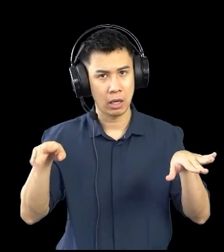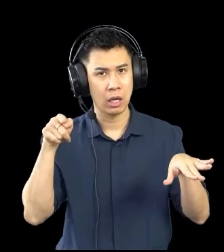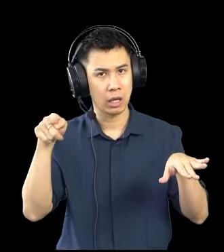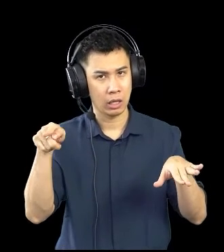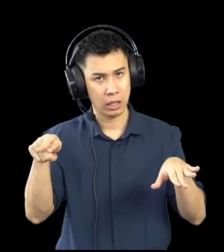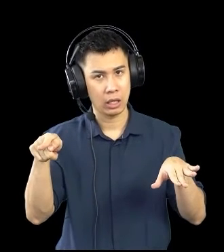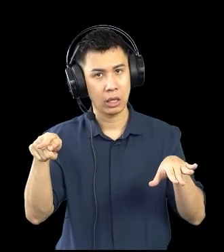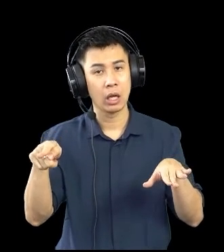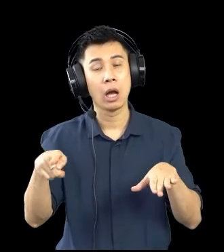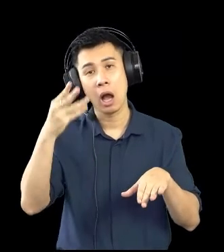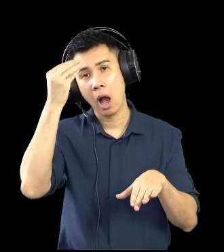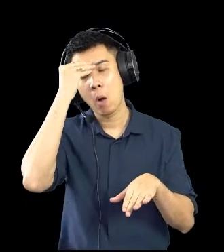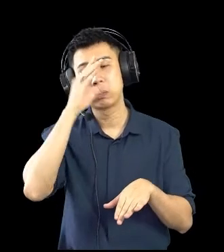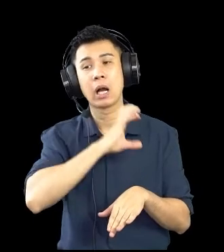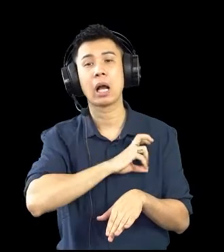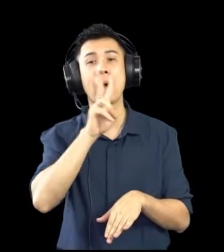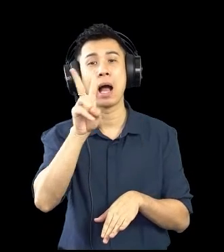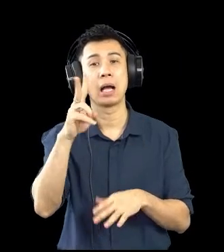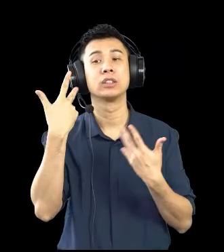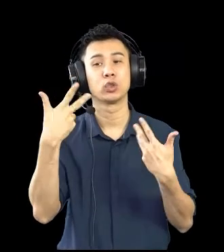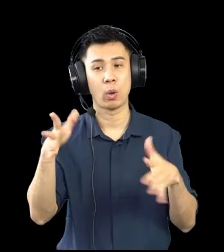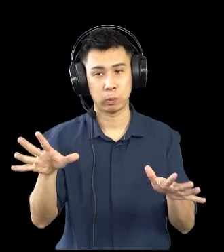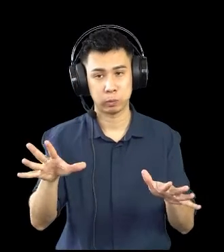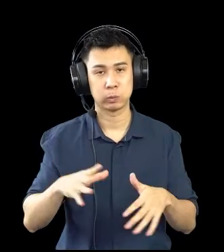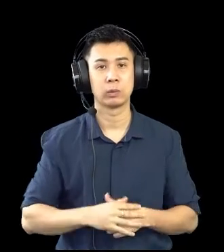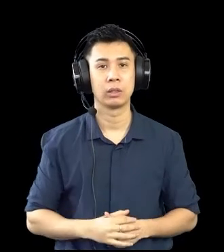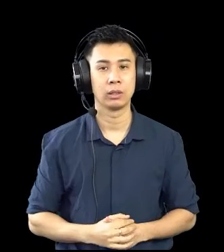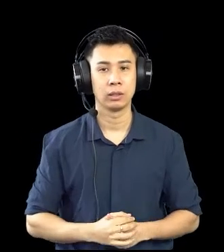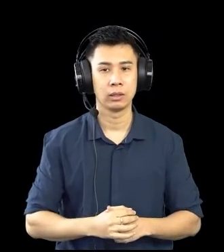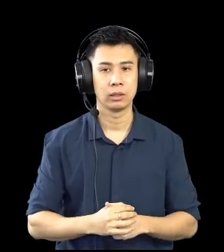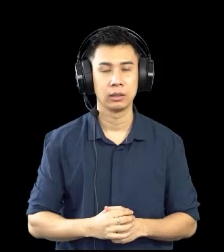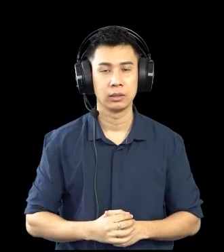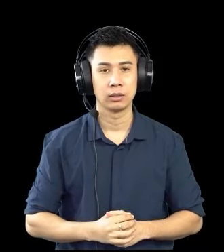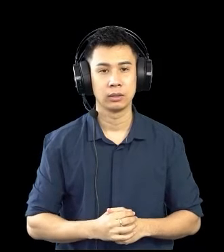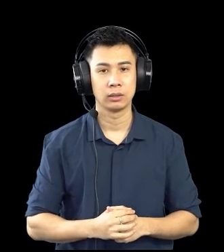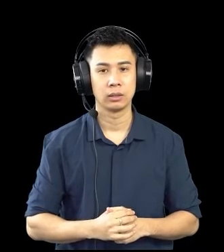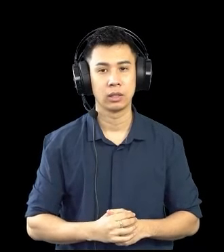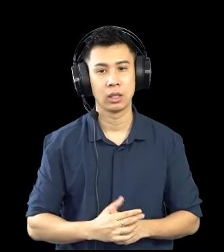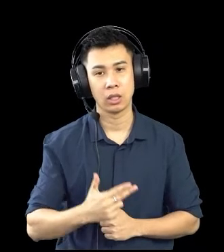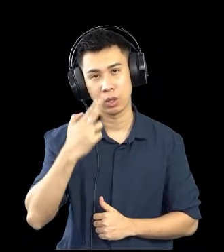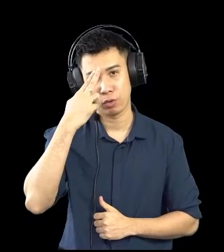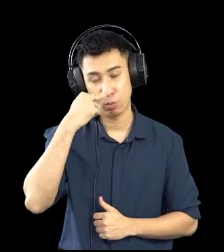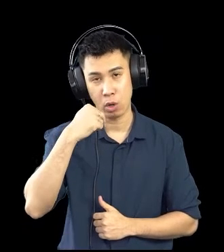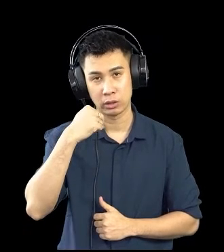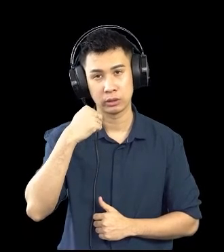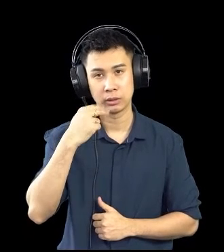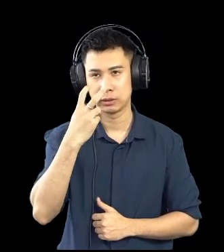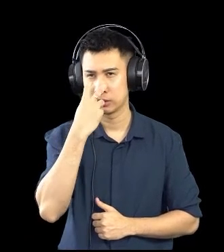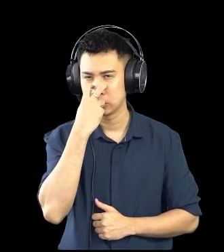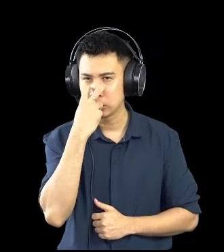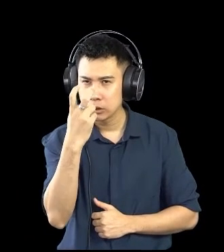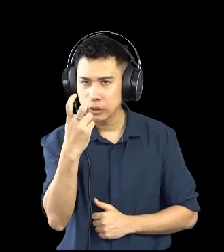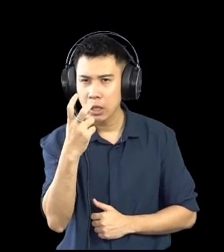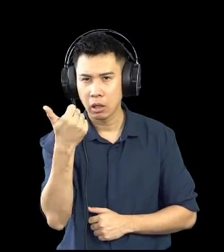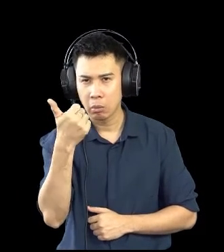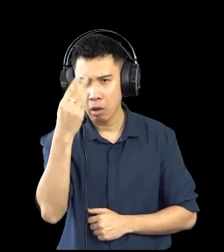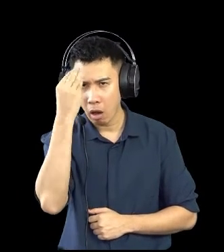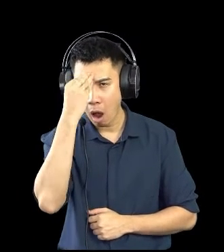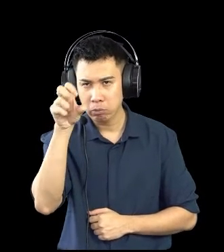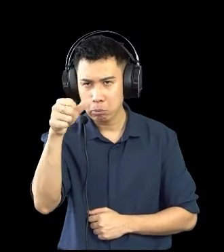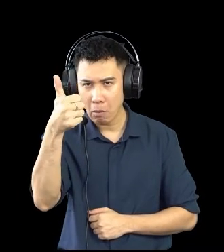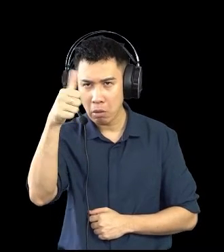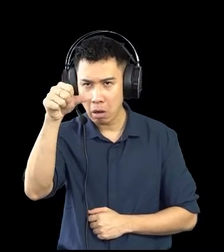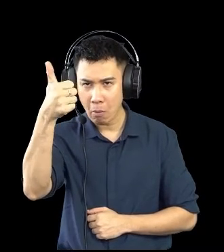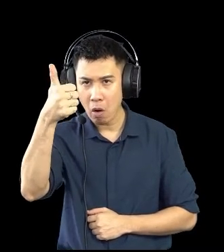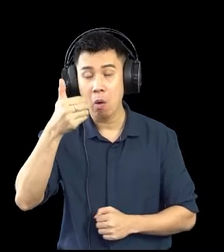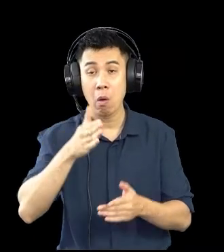bạn nhỏ sau khi tốt nghiệp cấp 2 của trường bọn em thì bọn em rất muốn là sẽ theo dõi các bạn để các bạn có thể tiếp